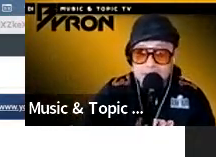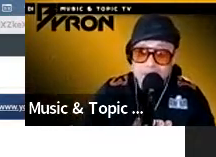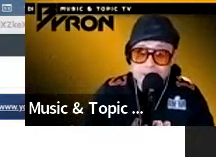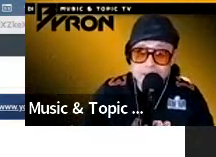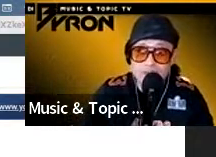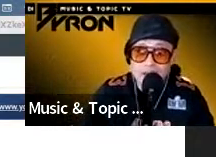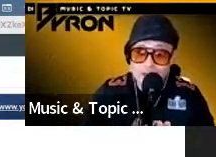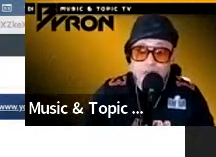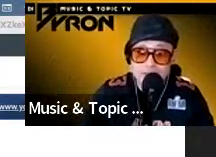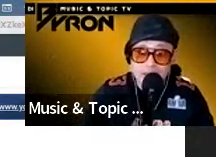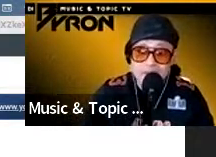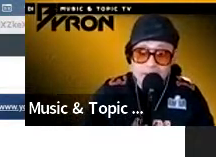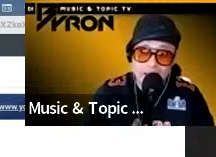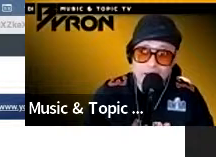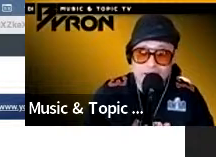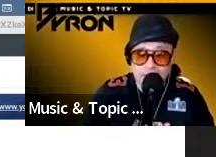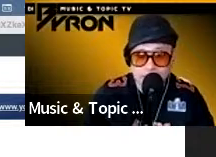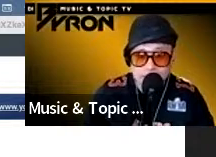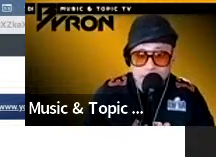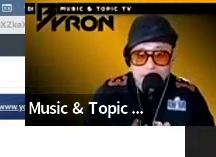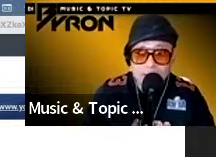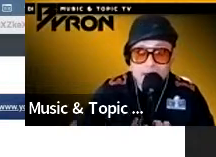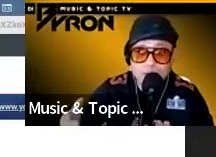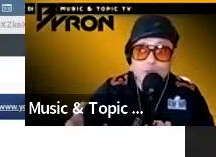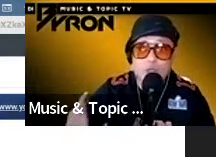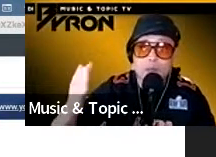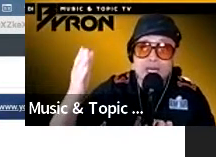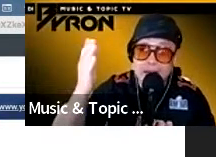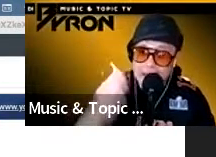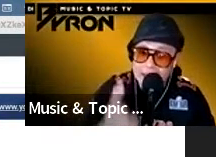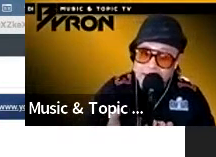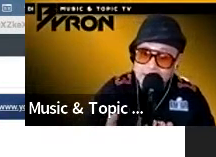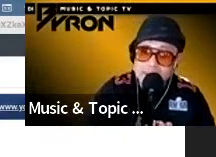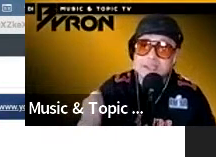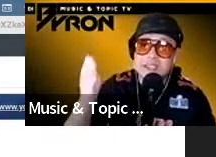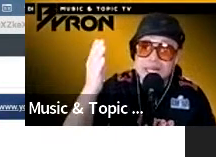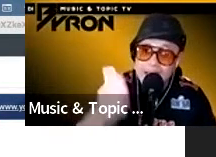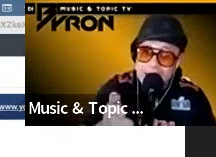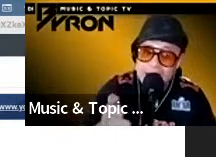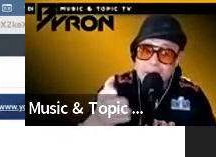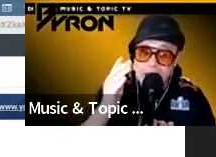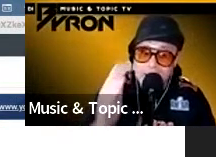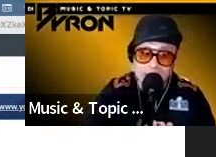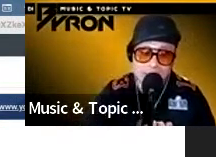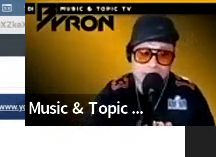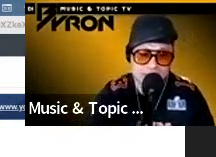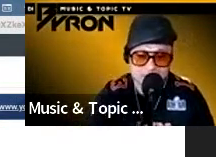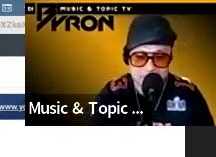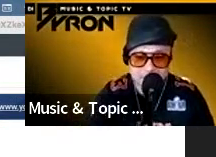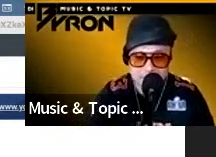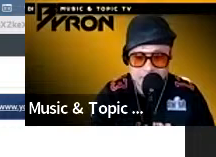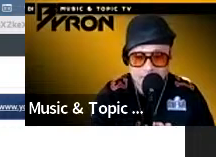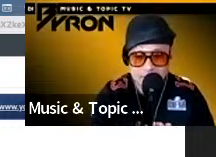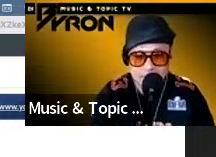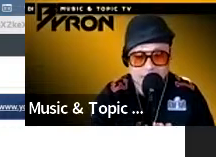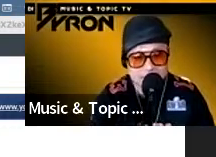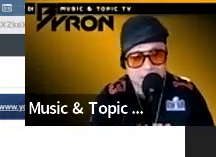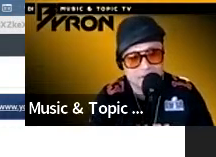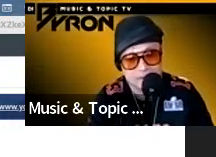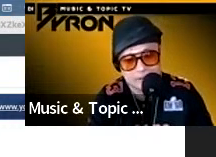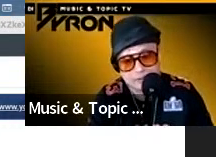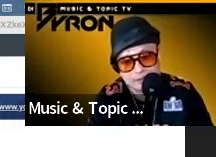siya basta-basta fashion designer lang. Ito yung pinangalanan, siniraan ni Maharlika.